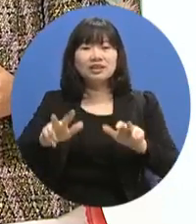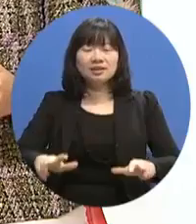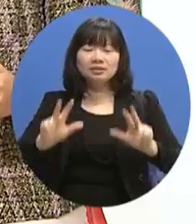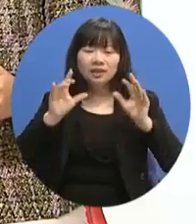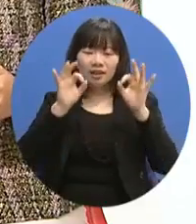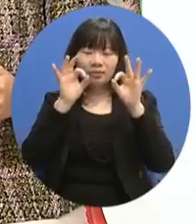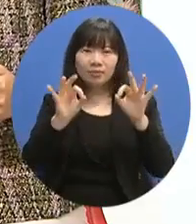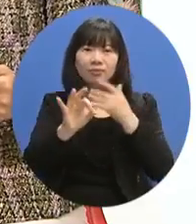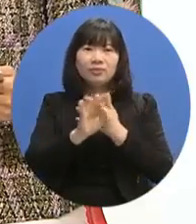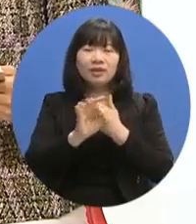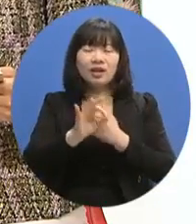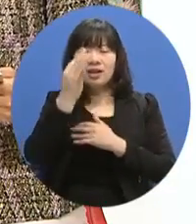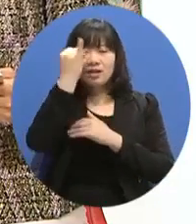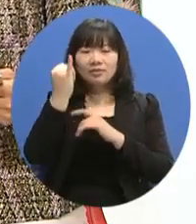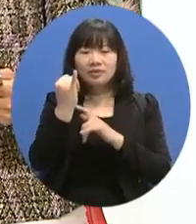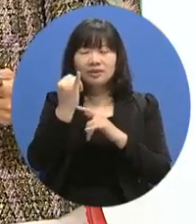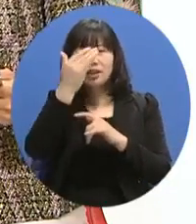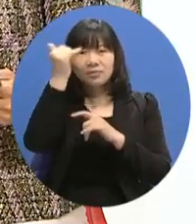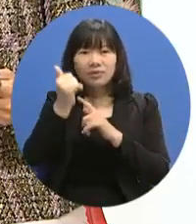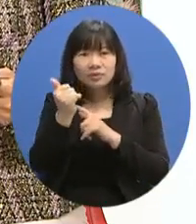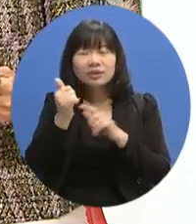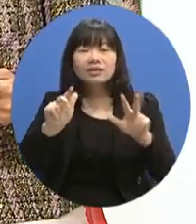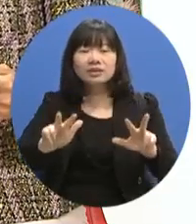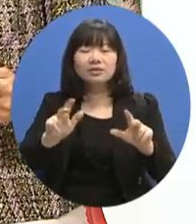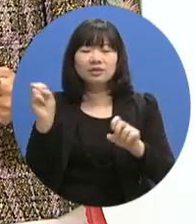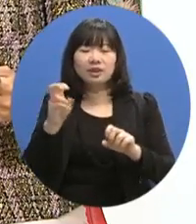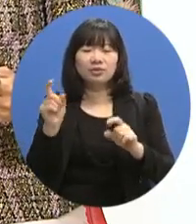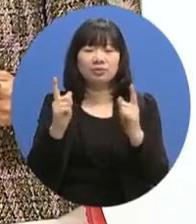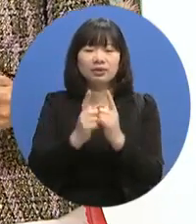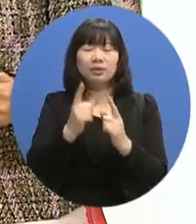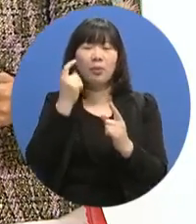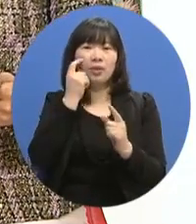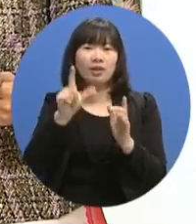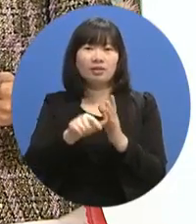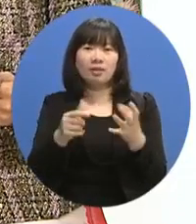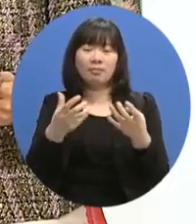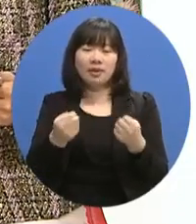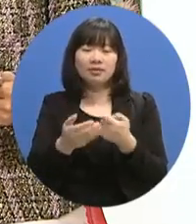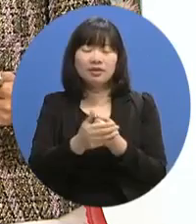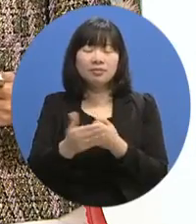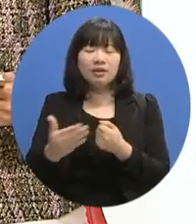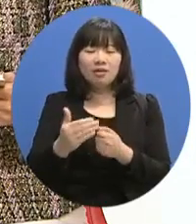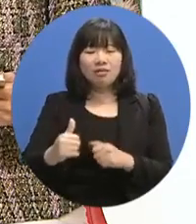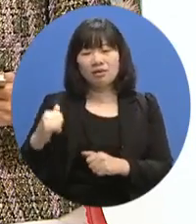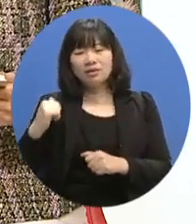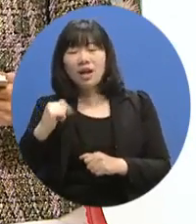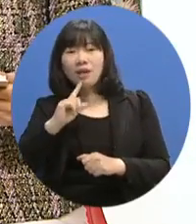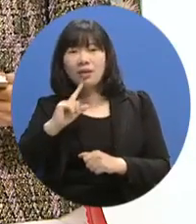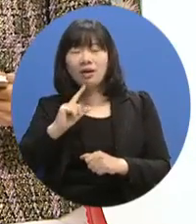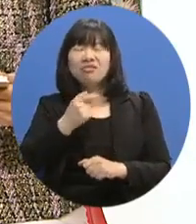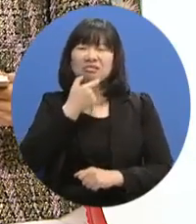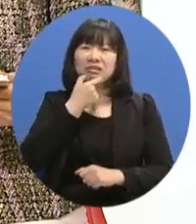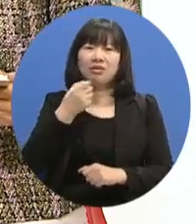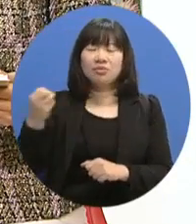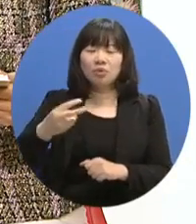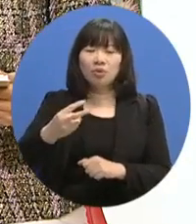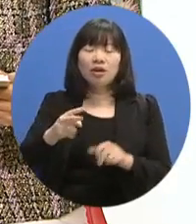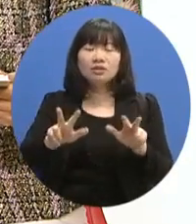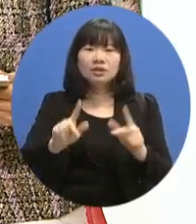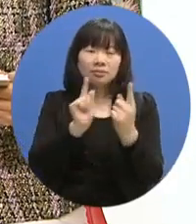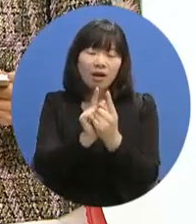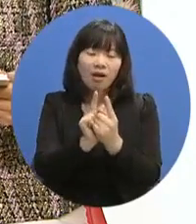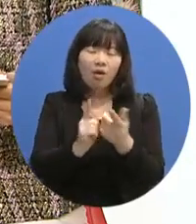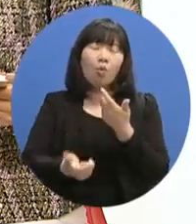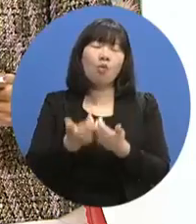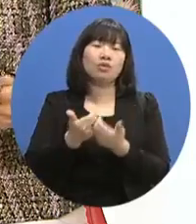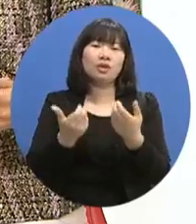어린이들을 보면요. 할아버지 할머니를 자주 뵙지 못한 경우가 많잖아요. 맞아요. 그러다 보니까 이제 가자고 하면 뭐 가기 싫다고 하고 또 막상 뵈도